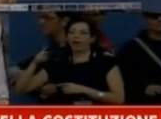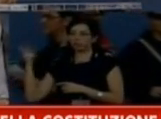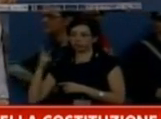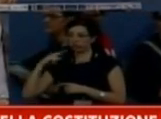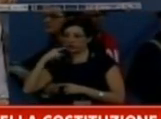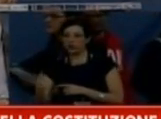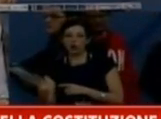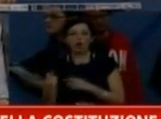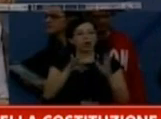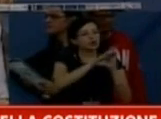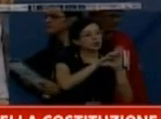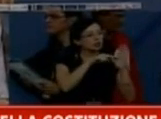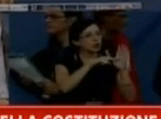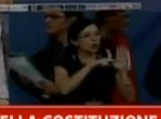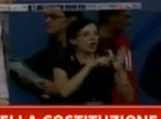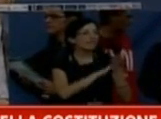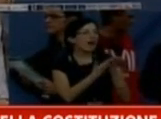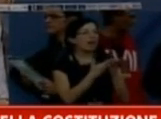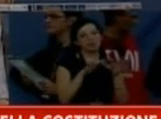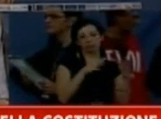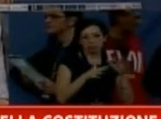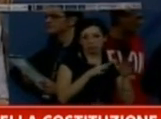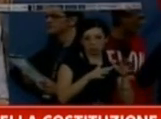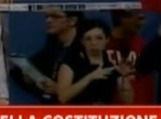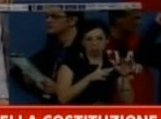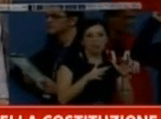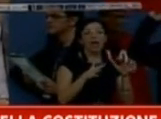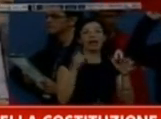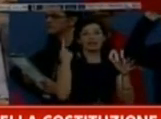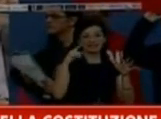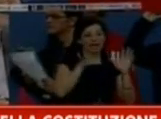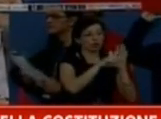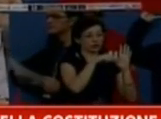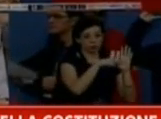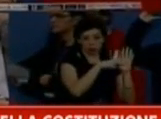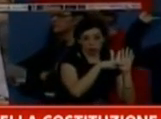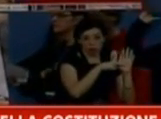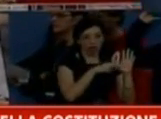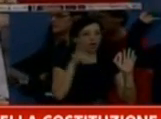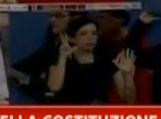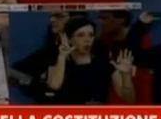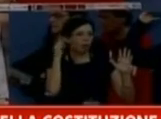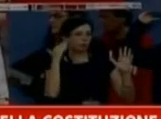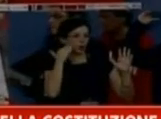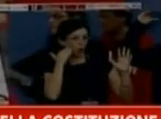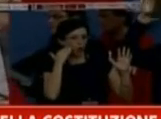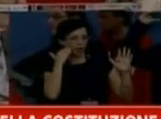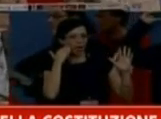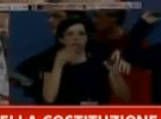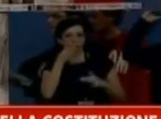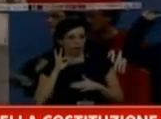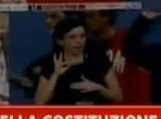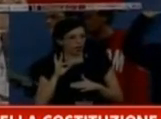a uomini e donne buoni, buoni vuol dire disinteressati, competenti, attenti al